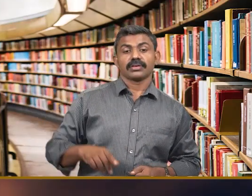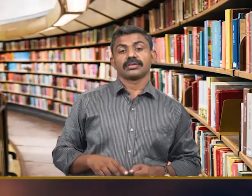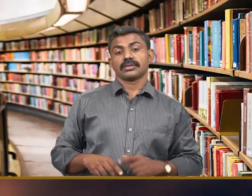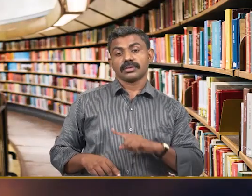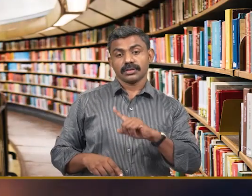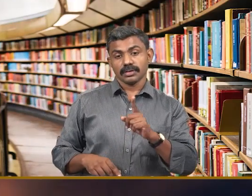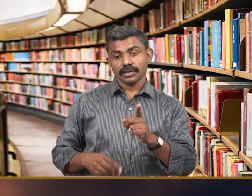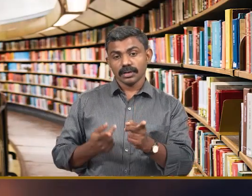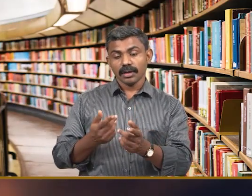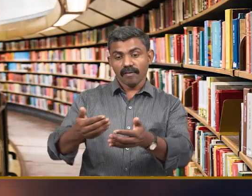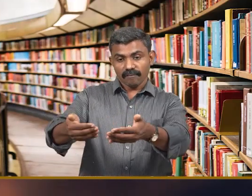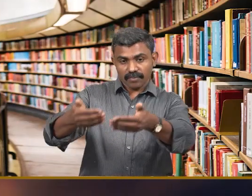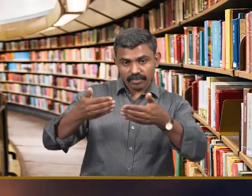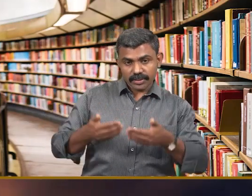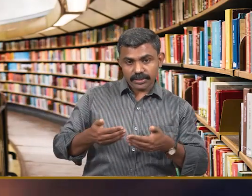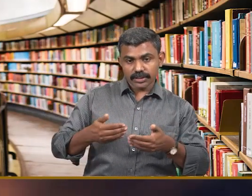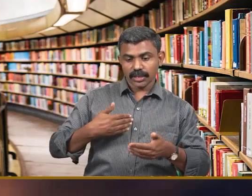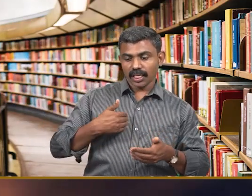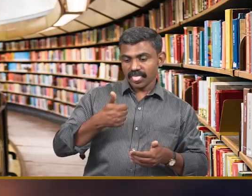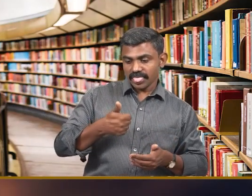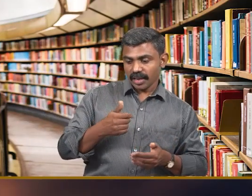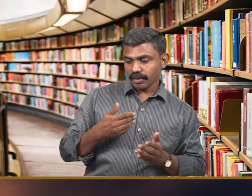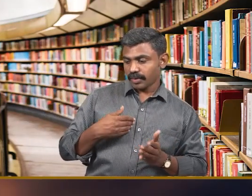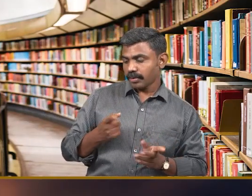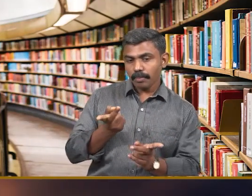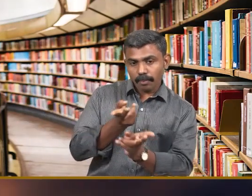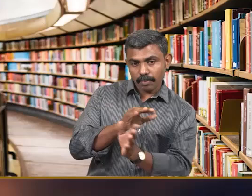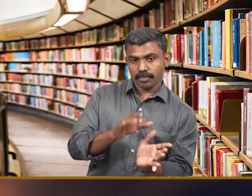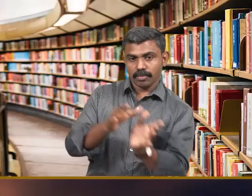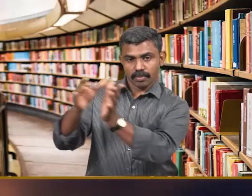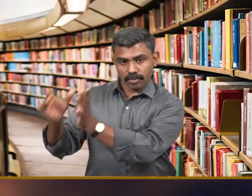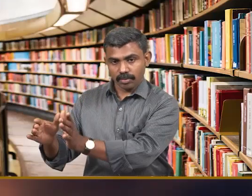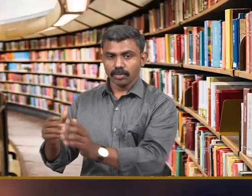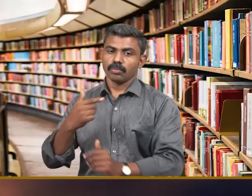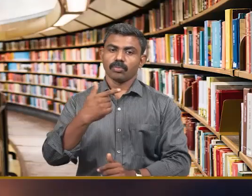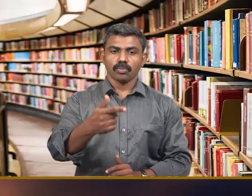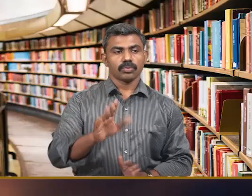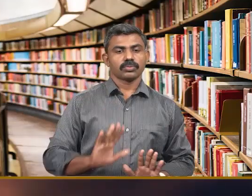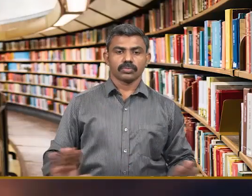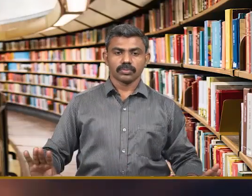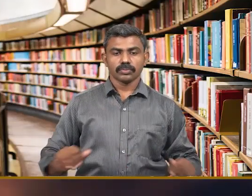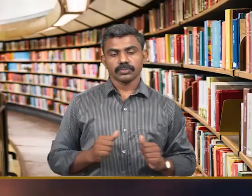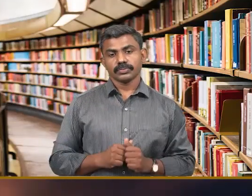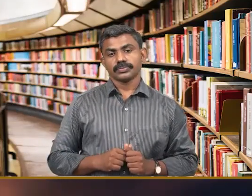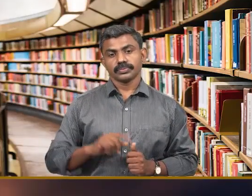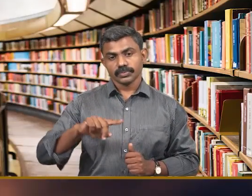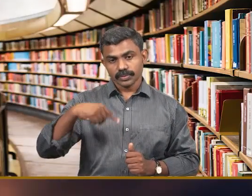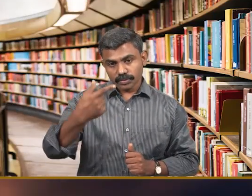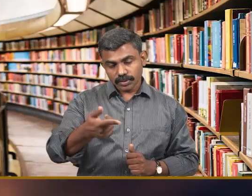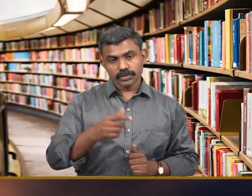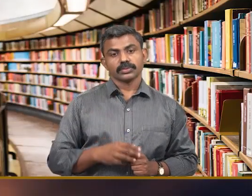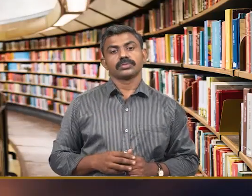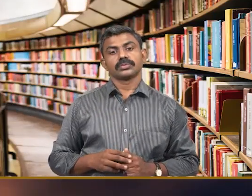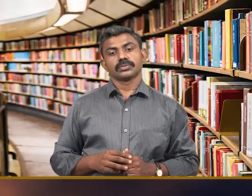என்ன பண்ணாங்க, அவங்கள வரவேற்று அதோட இப்போ அதிகாரத்தை அவங்கள்ட்ட கொடுத்தாங்க. இவ்வளோதான், 2 பாயிண்ட்ல நம்ம என்ன பண்ணலாம், இதை முடிச்சிடலாம். சரிங்க, அடுத்து நம்ம